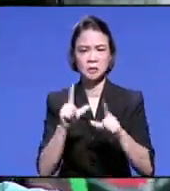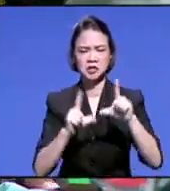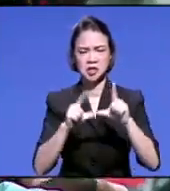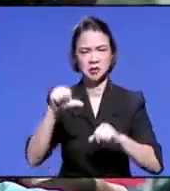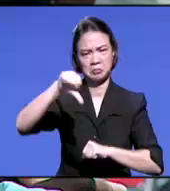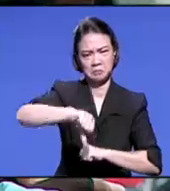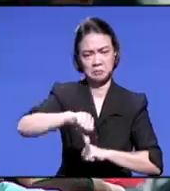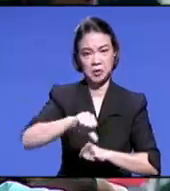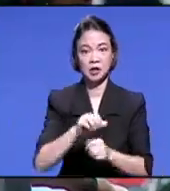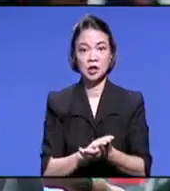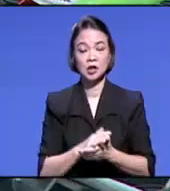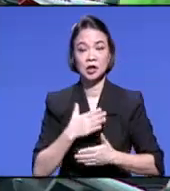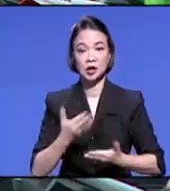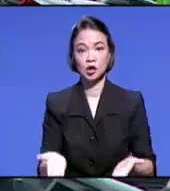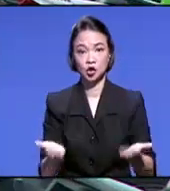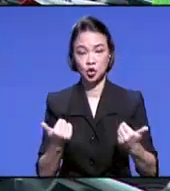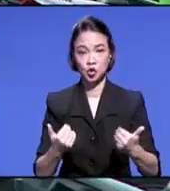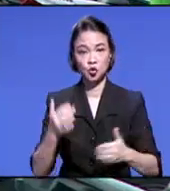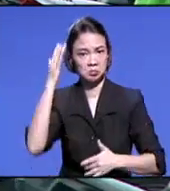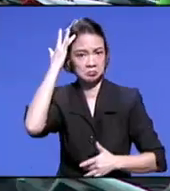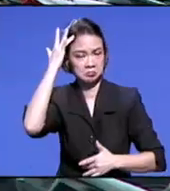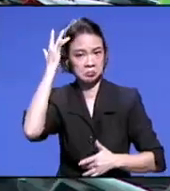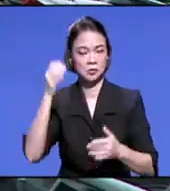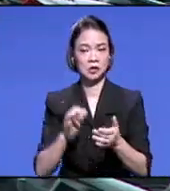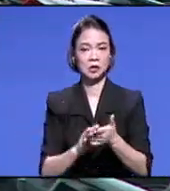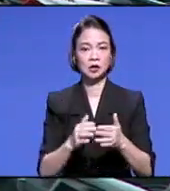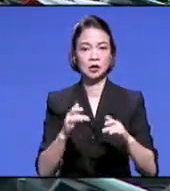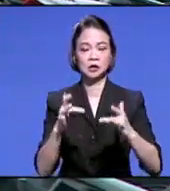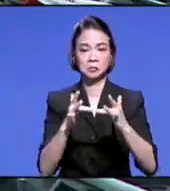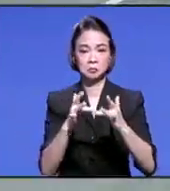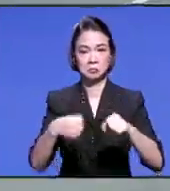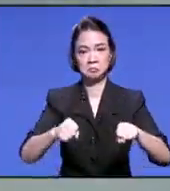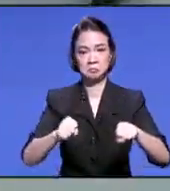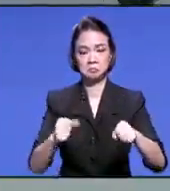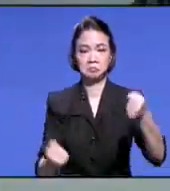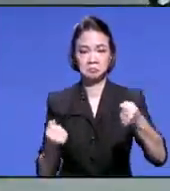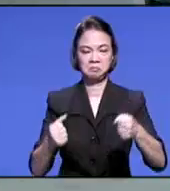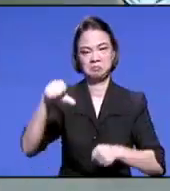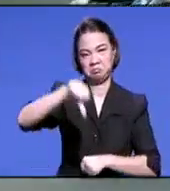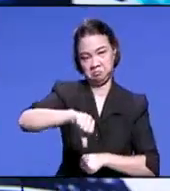kesejahteraan pengemudilah yang jadi taruhannya. Reza Helmi, Saptaji, Jakarta.